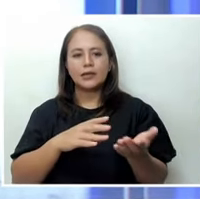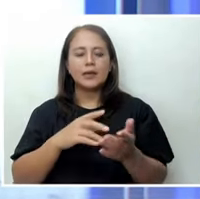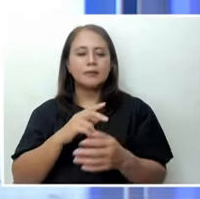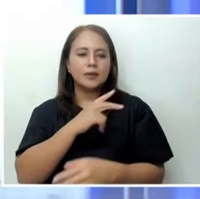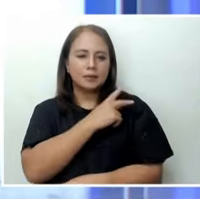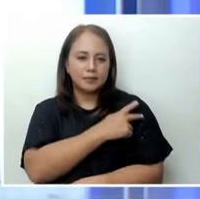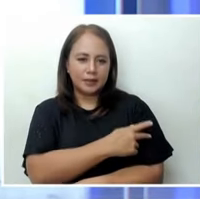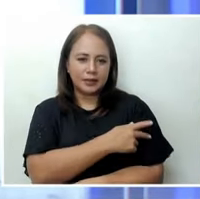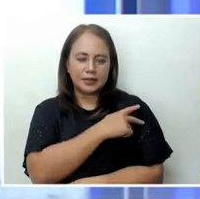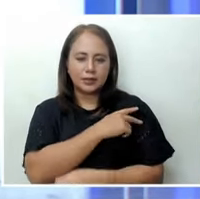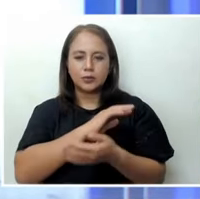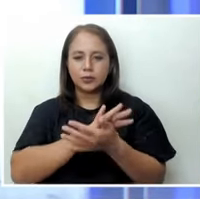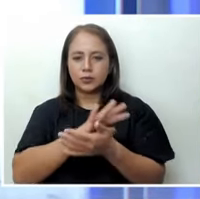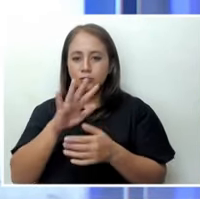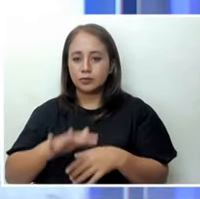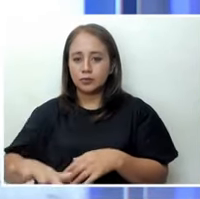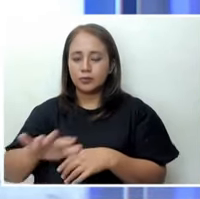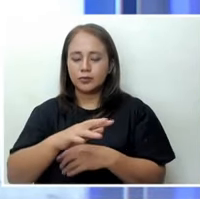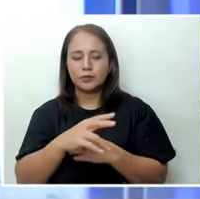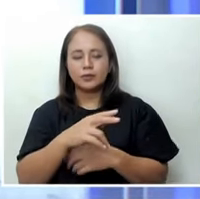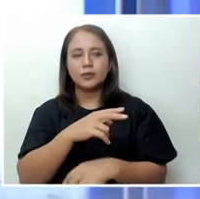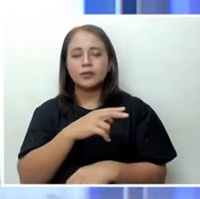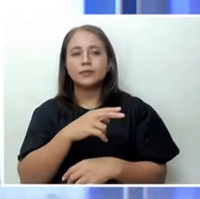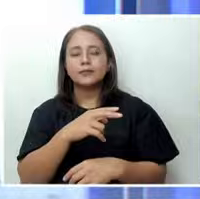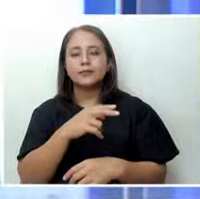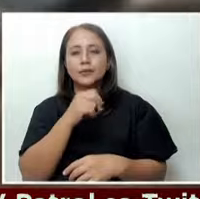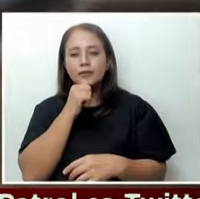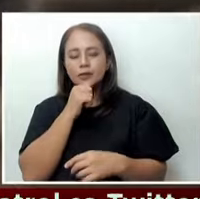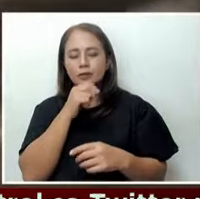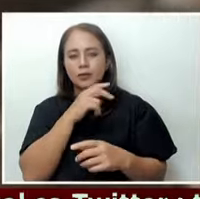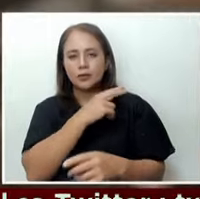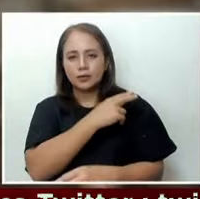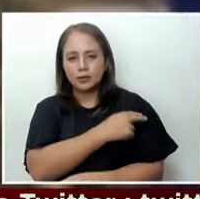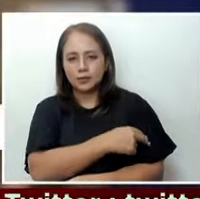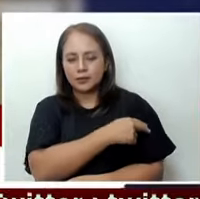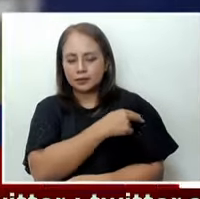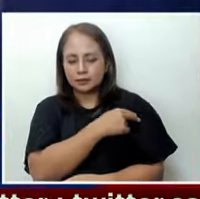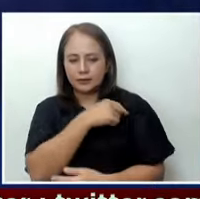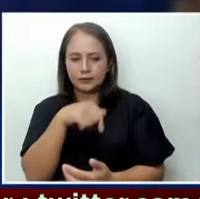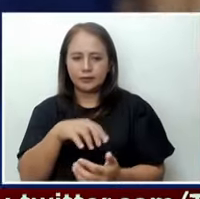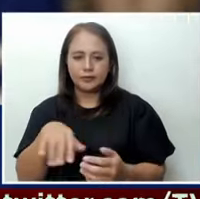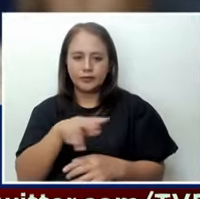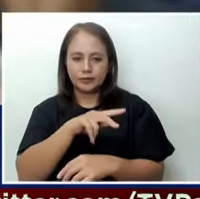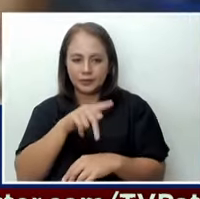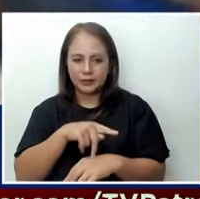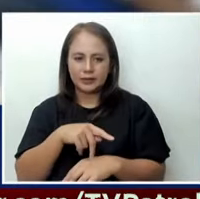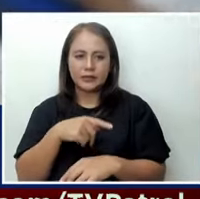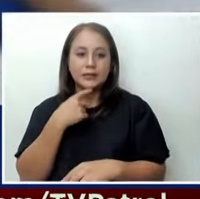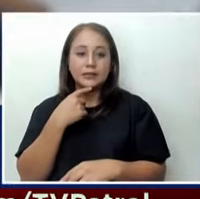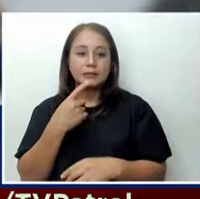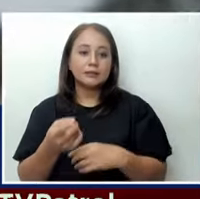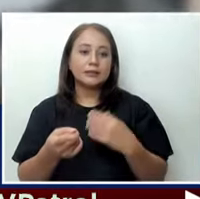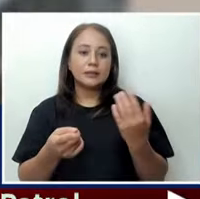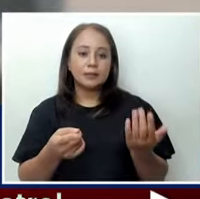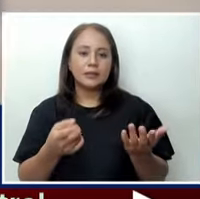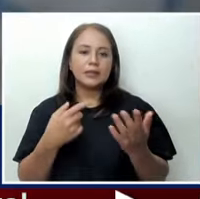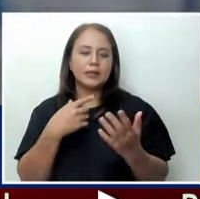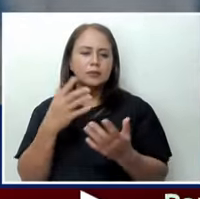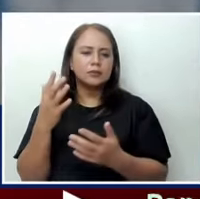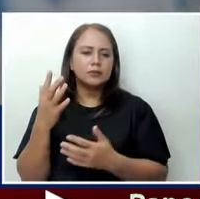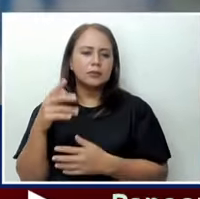sa lahat ng pribadong ospital sa buong bansa. Ayon kay Dr. Jose De Grano, presidente ng PHAP, sa nakalipas po